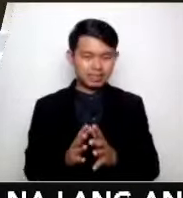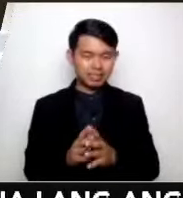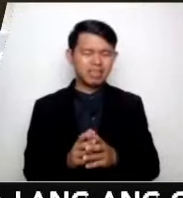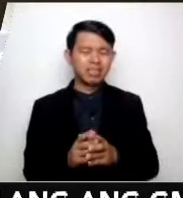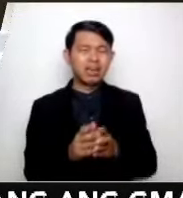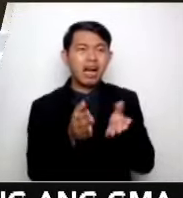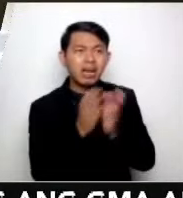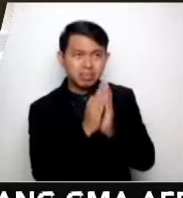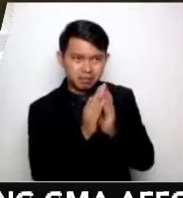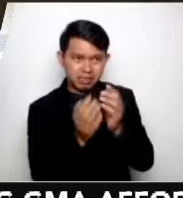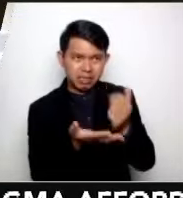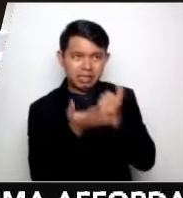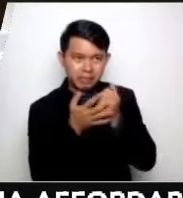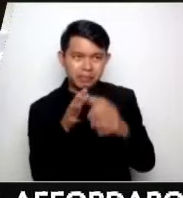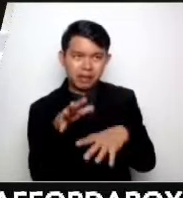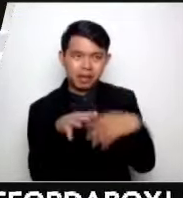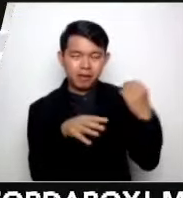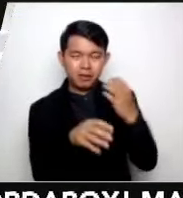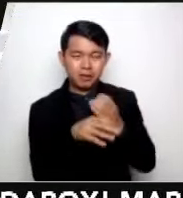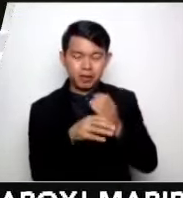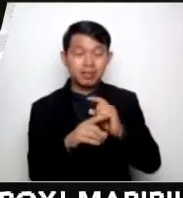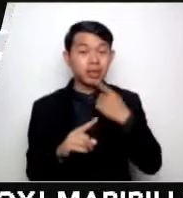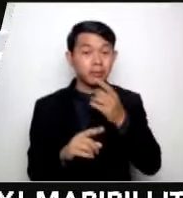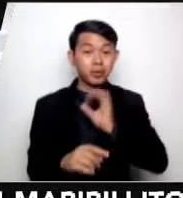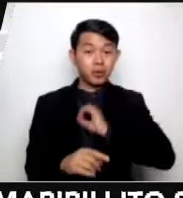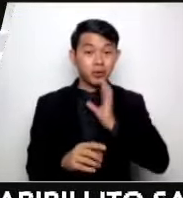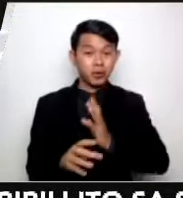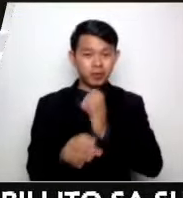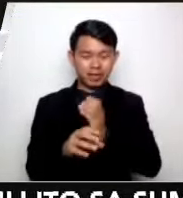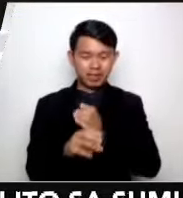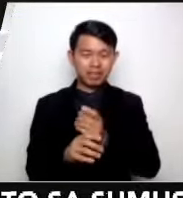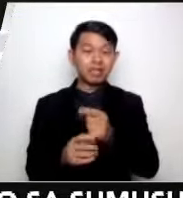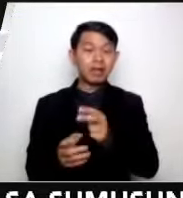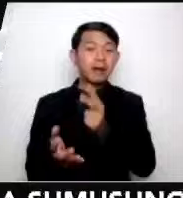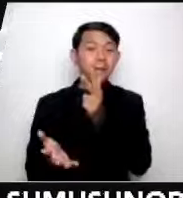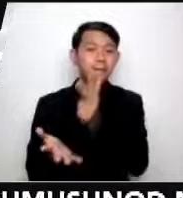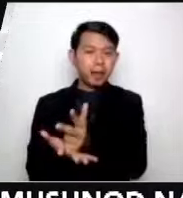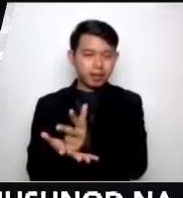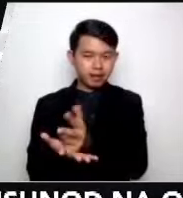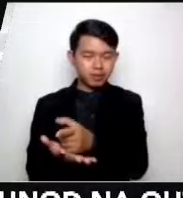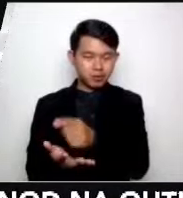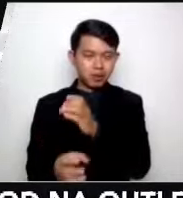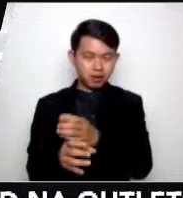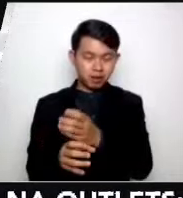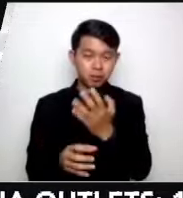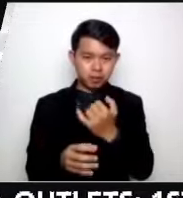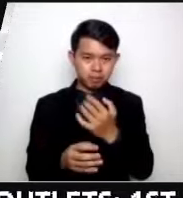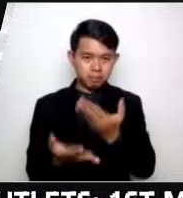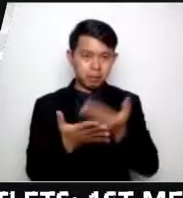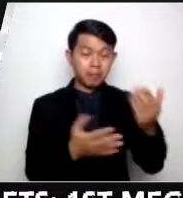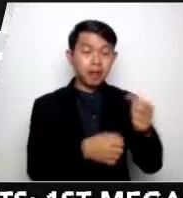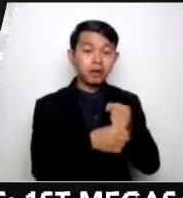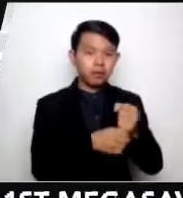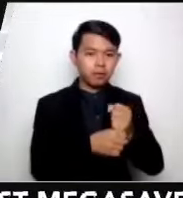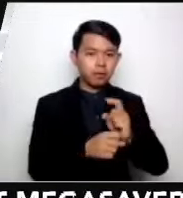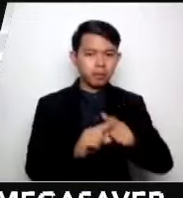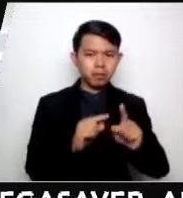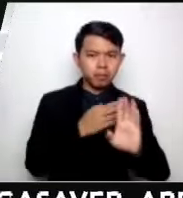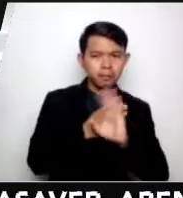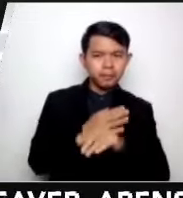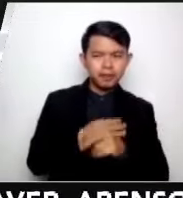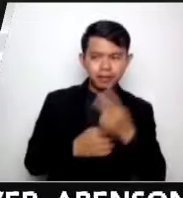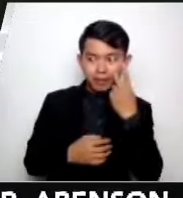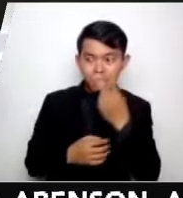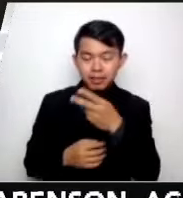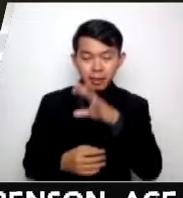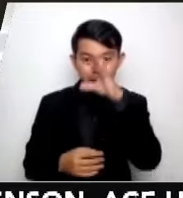makalabas. Ayon sa may-ari ng kotse, pinarada niya ang kanyang sasakyan para bumili ng kape. Pero pagbalik niya, sinabihan siya ng